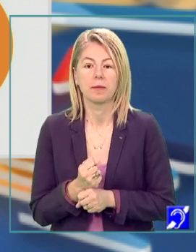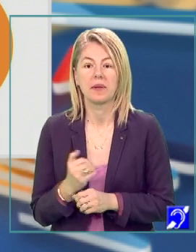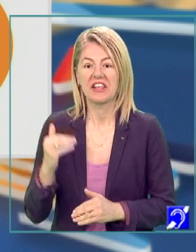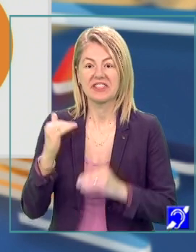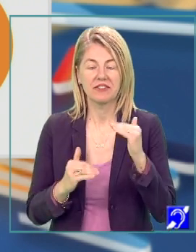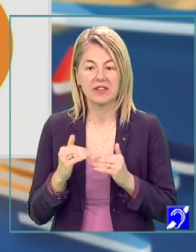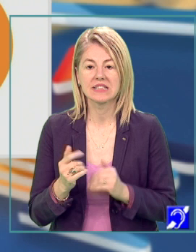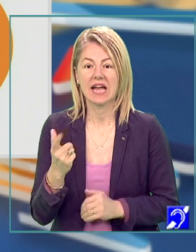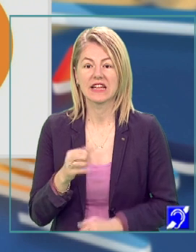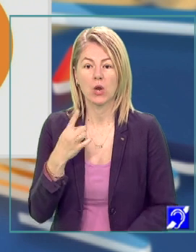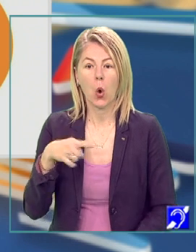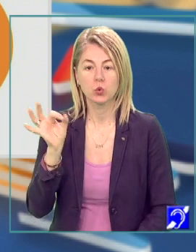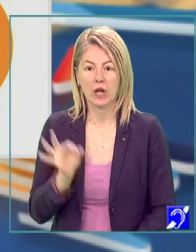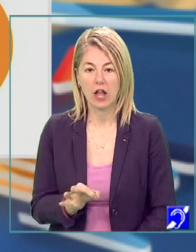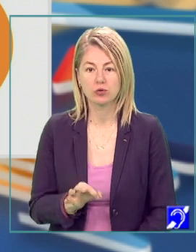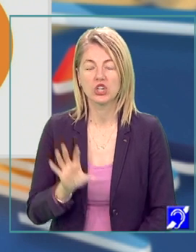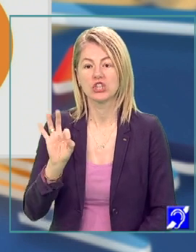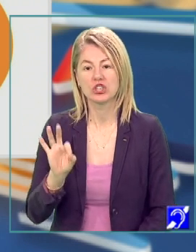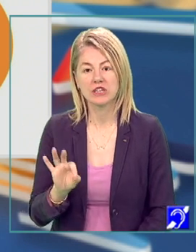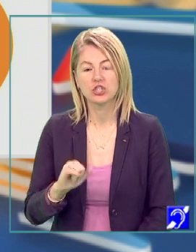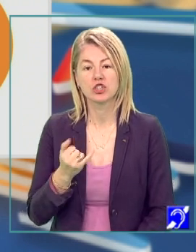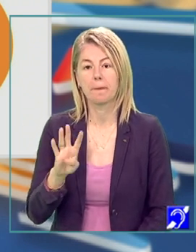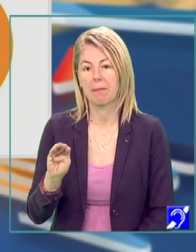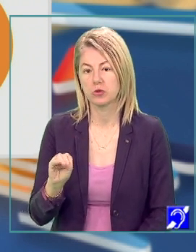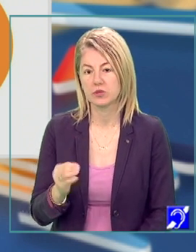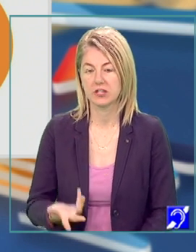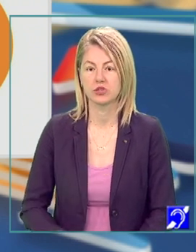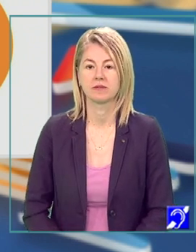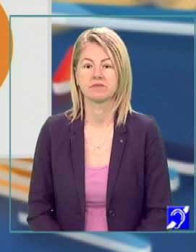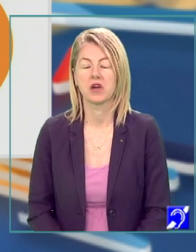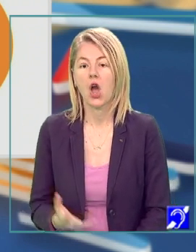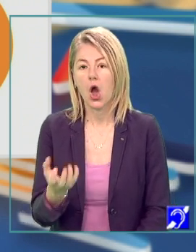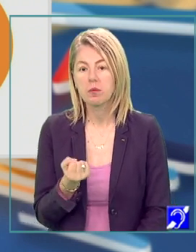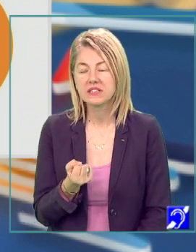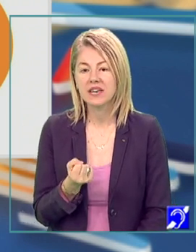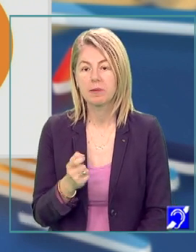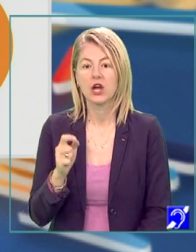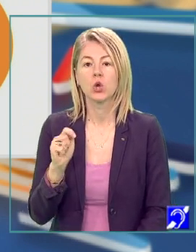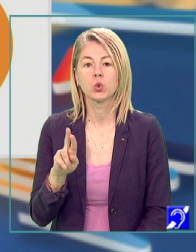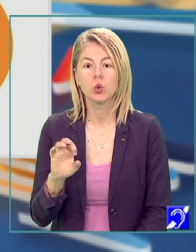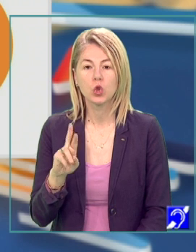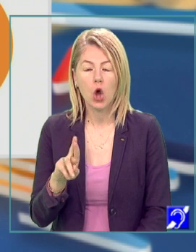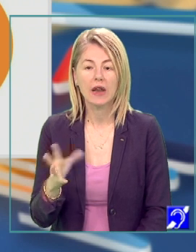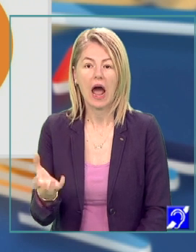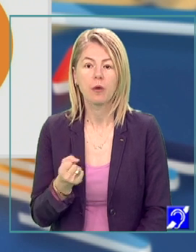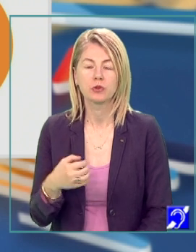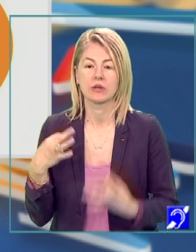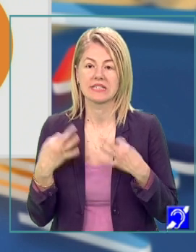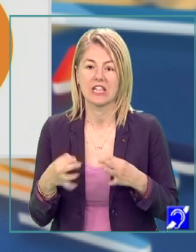între 100%, 50% și 40%. Și obținem că Tudor a